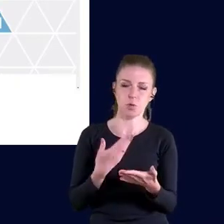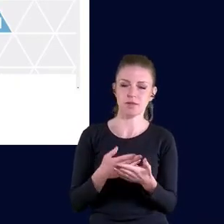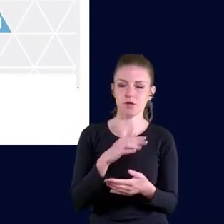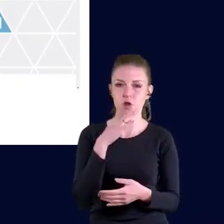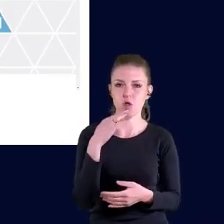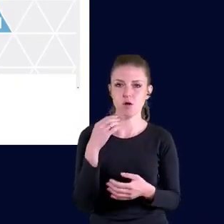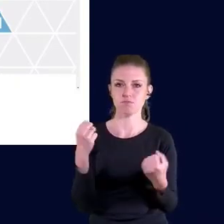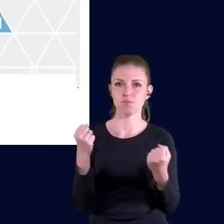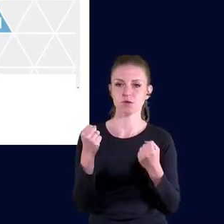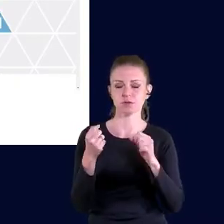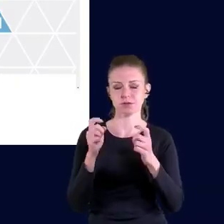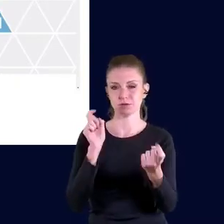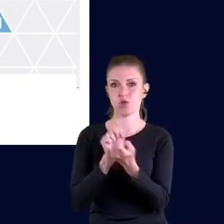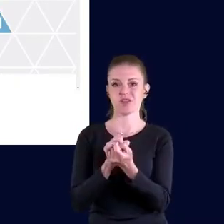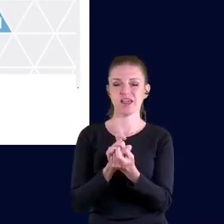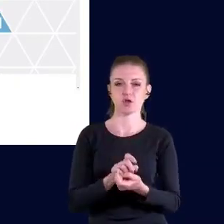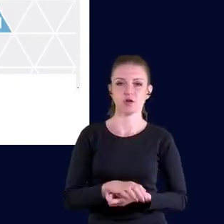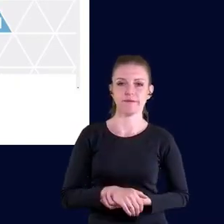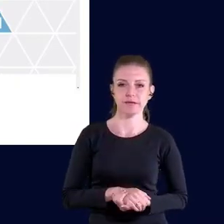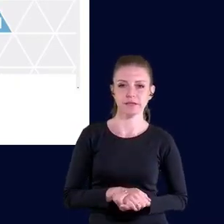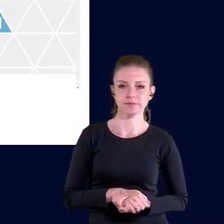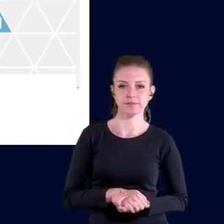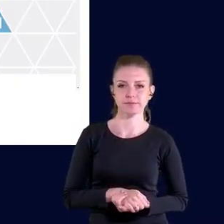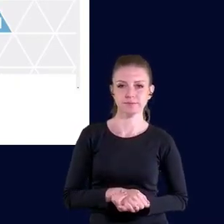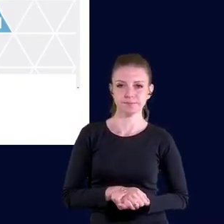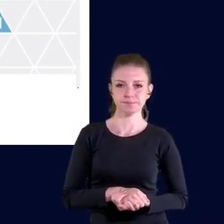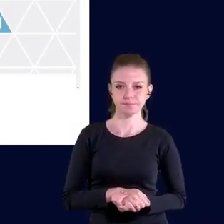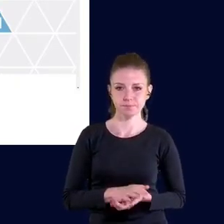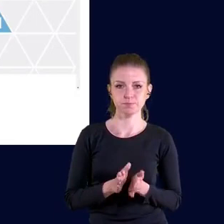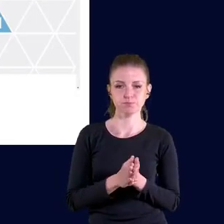i poproszę kolejny slajd